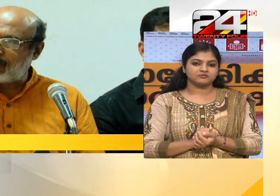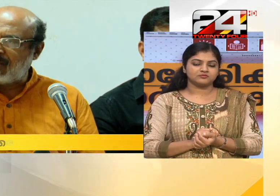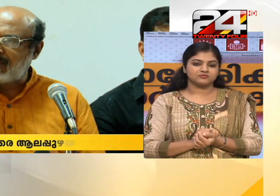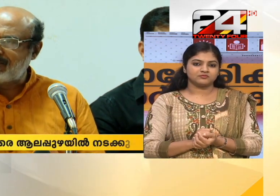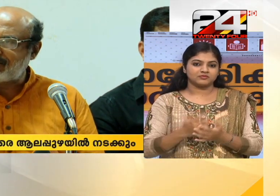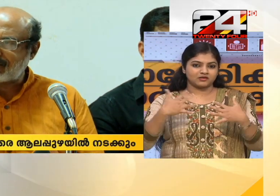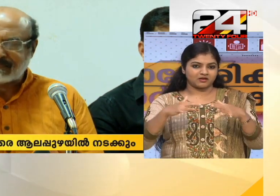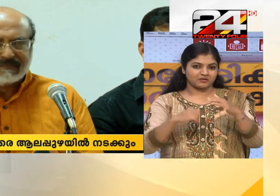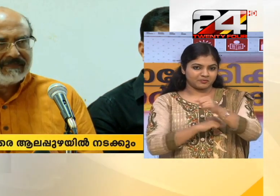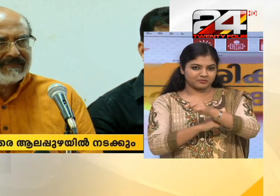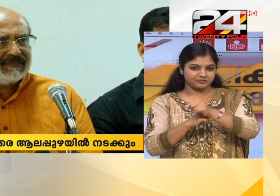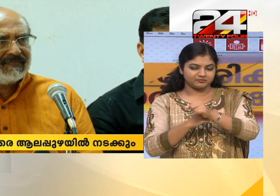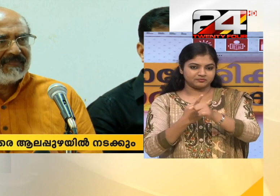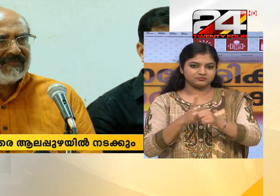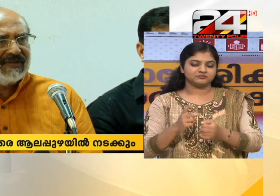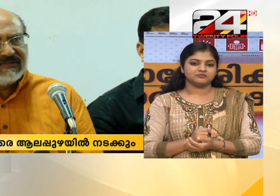കടൽപ്പാലം,